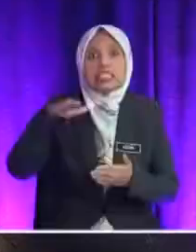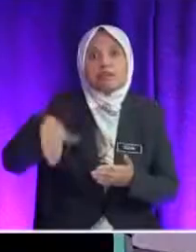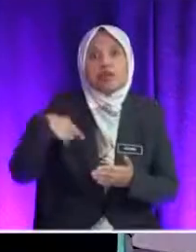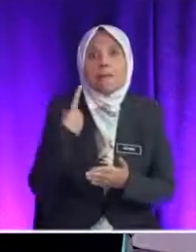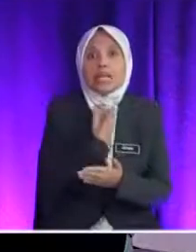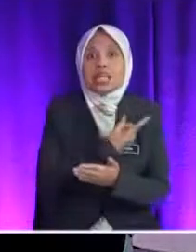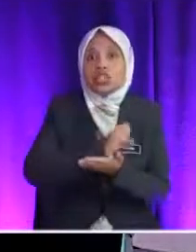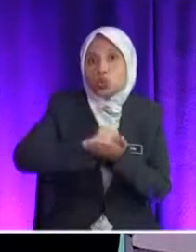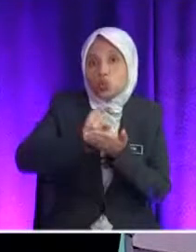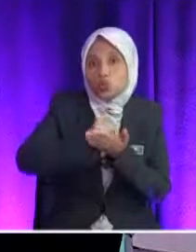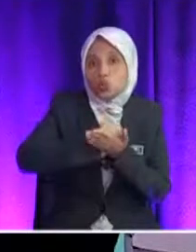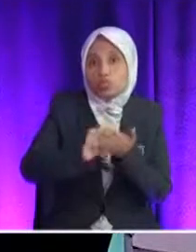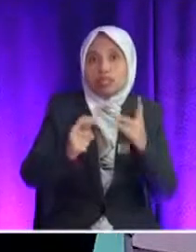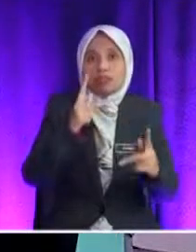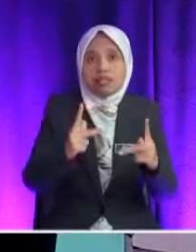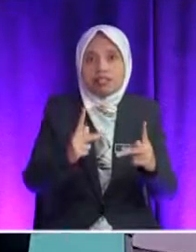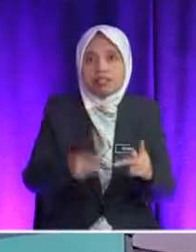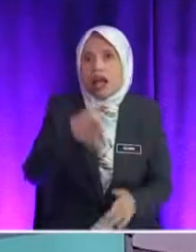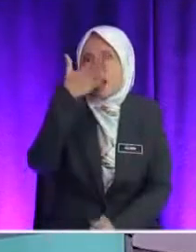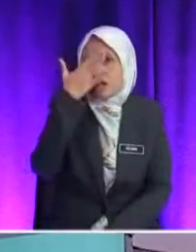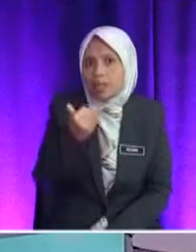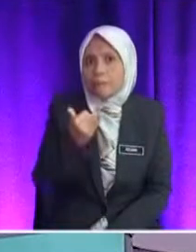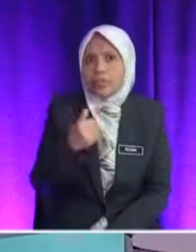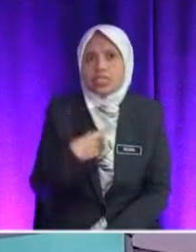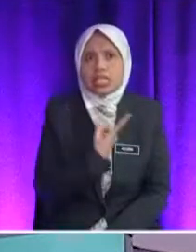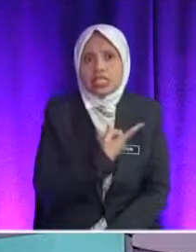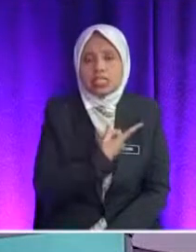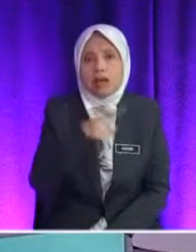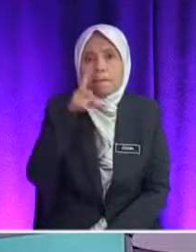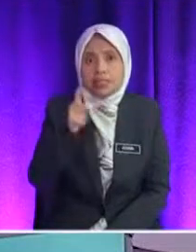belajar apakah, okey, kenapa kita perlu belajar